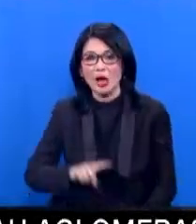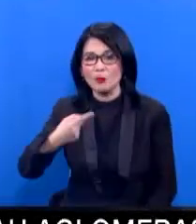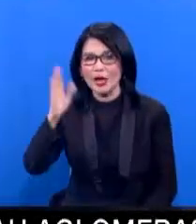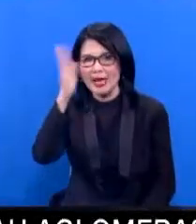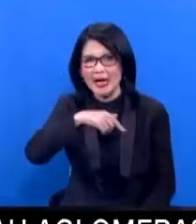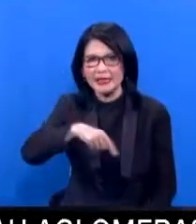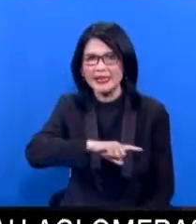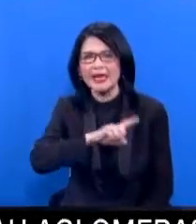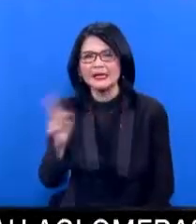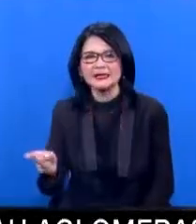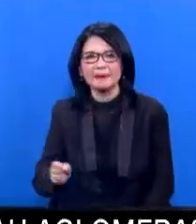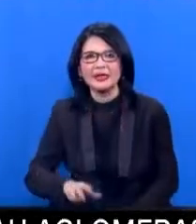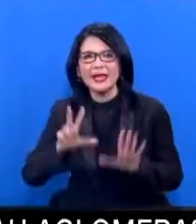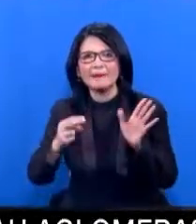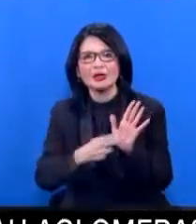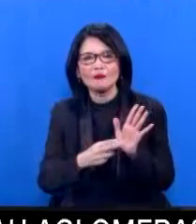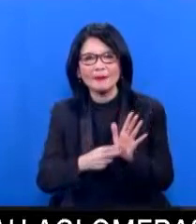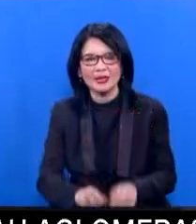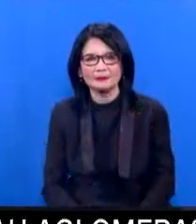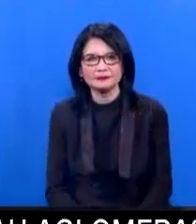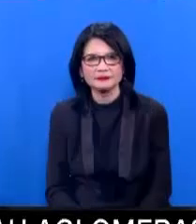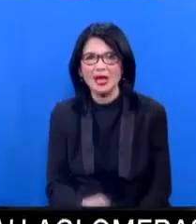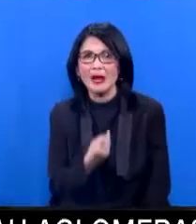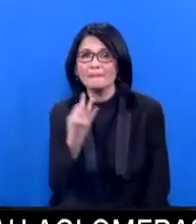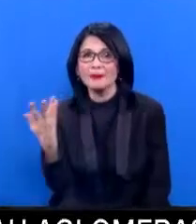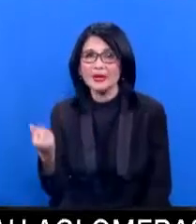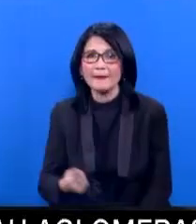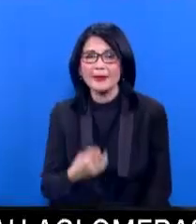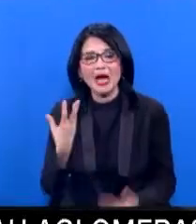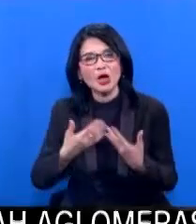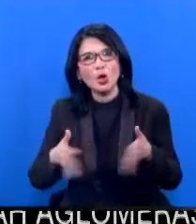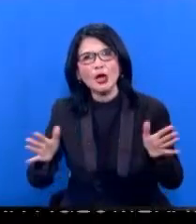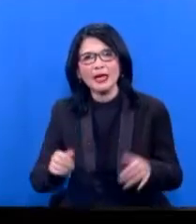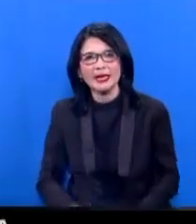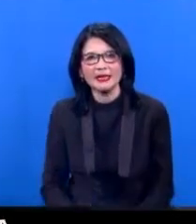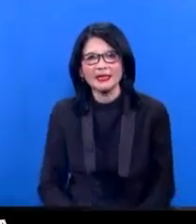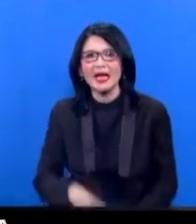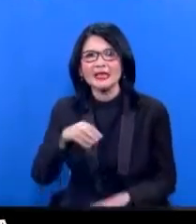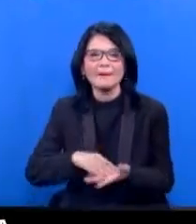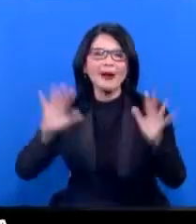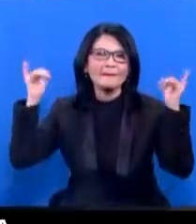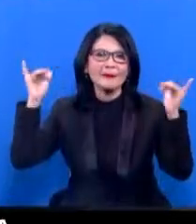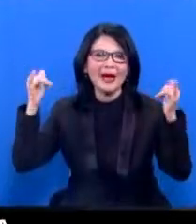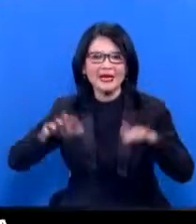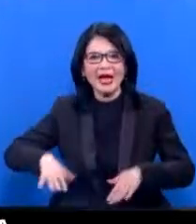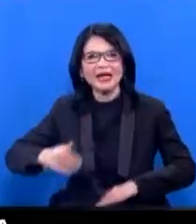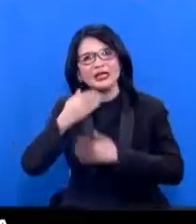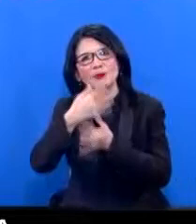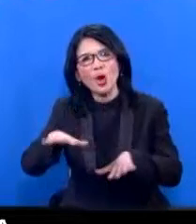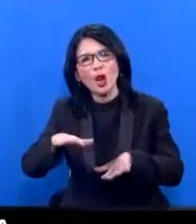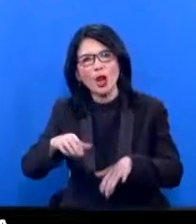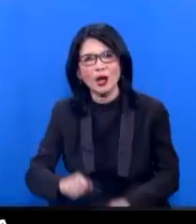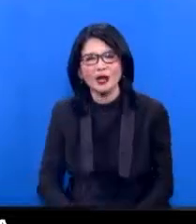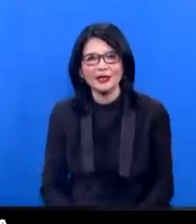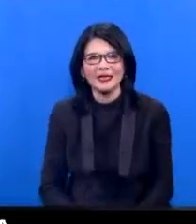sampai 8 November 2021. Beberapa pelonggaran antara lain pembukaan tempat bermain anak di mal atau pusat perbelanjaan